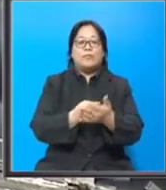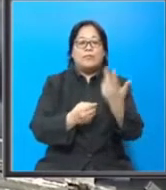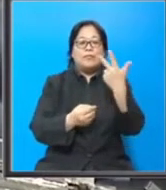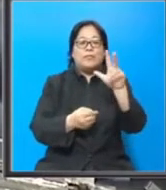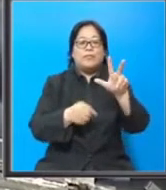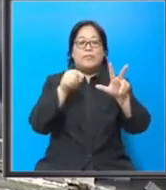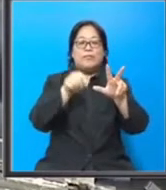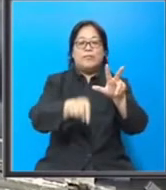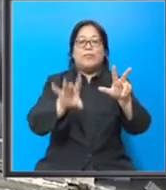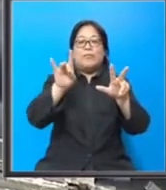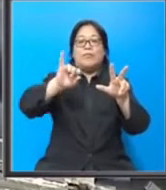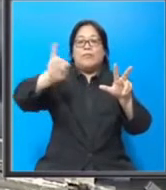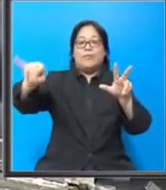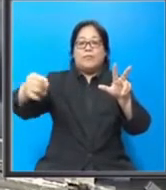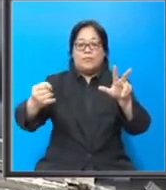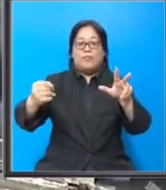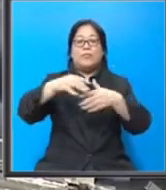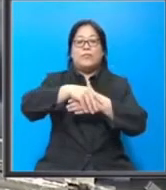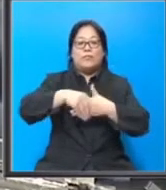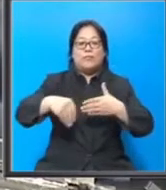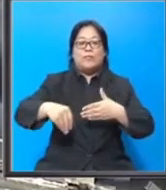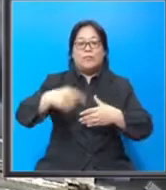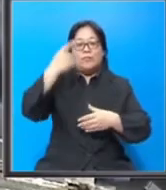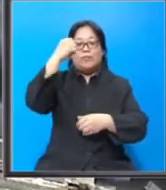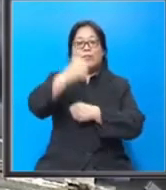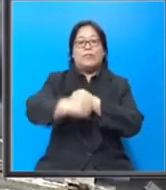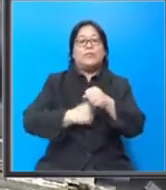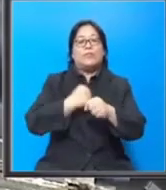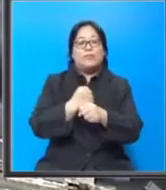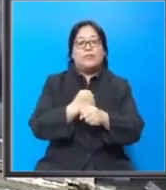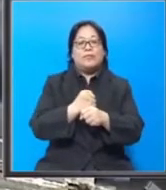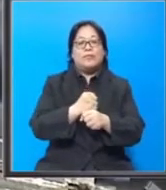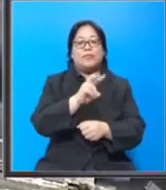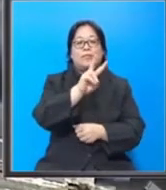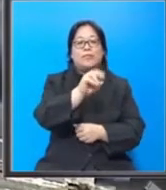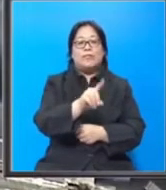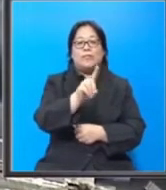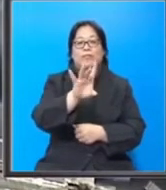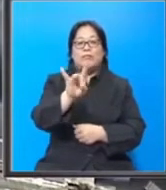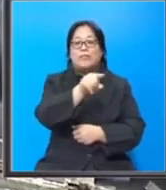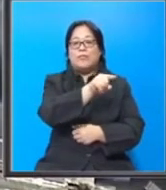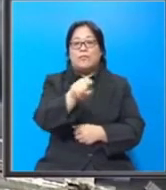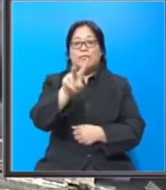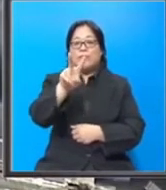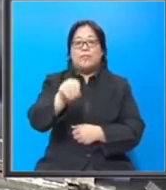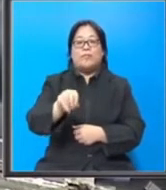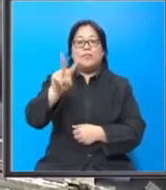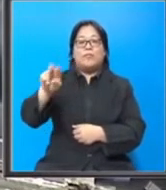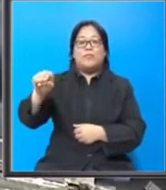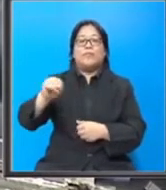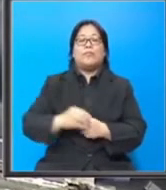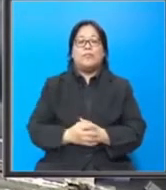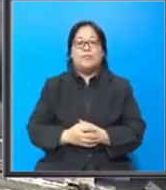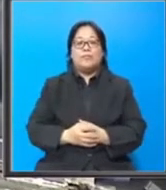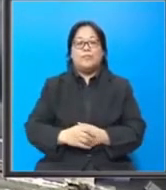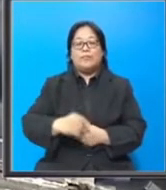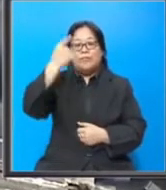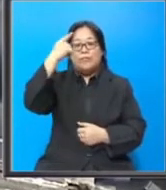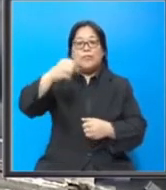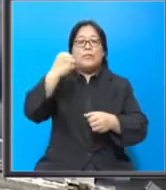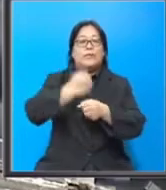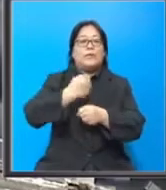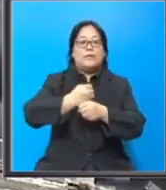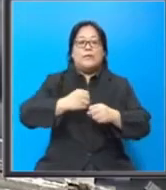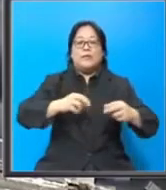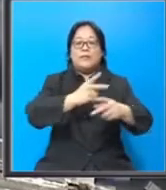1340 and 8juta bagi tahun 2018 sehingga 2020 bagi